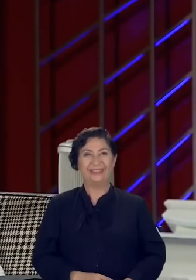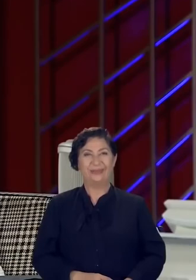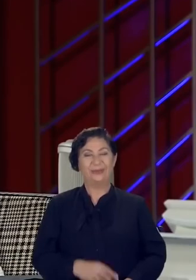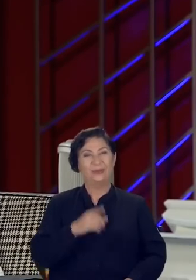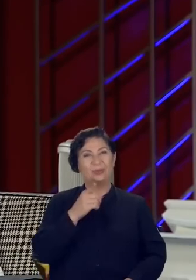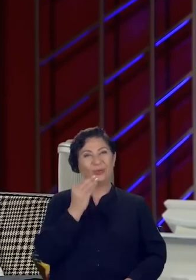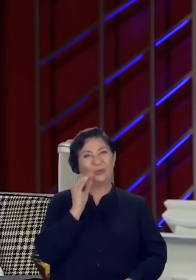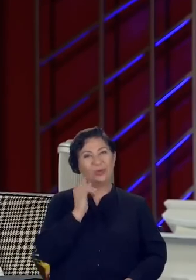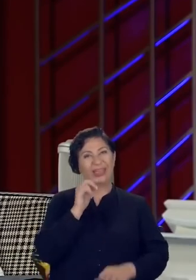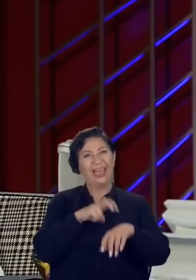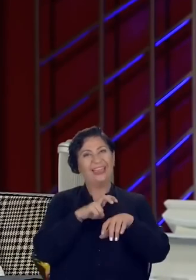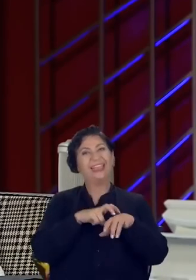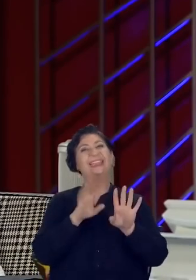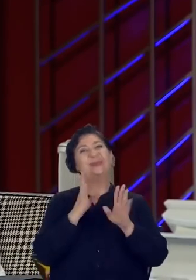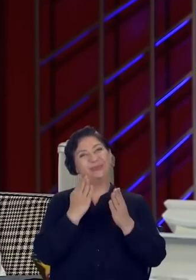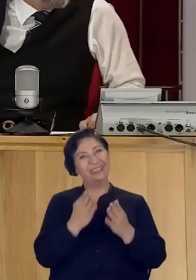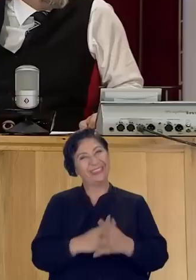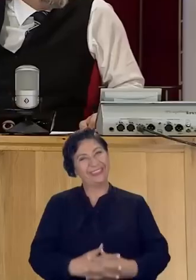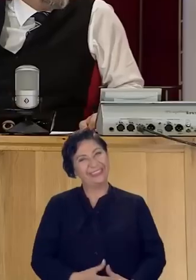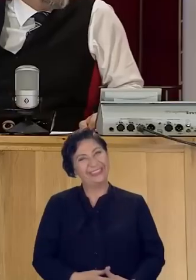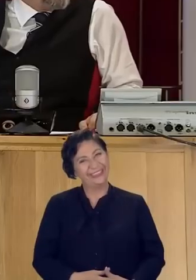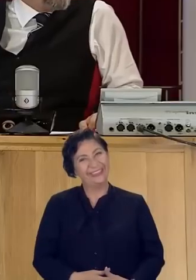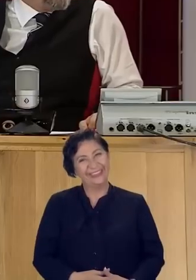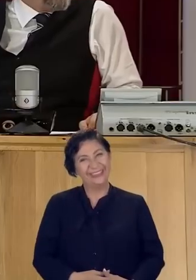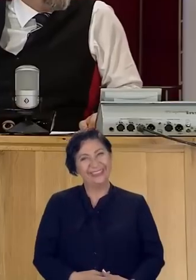Bu çok kötü bir anı değil mi?